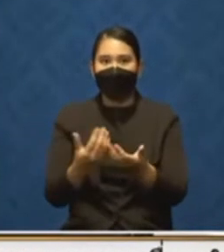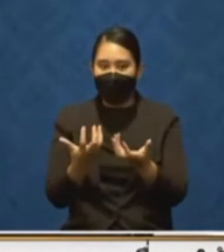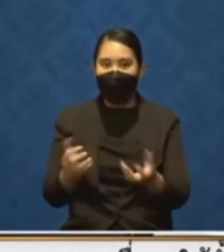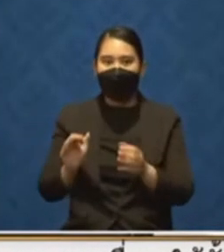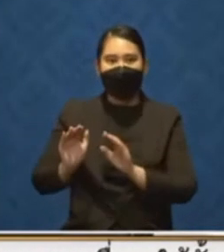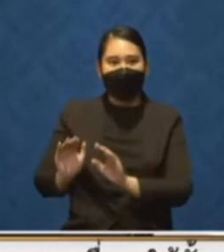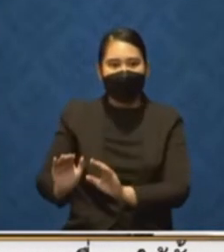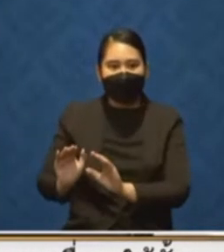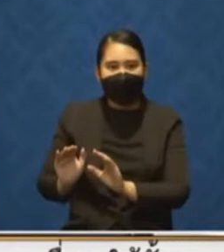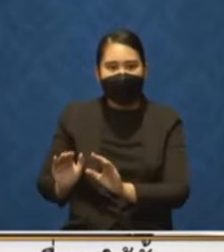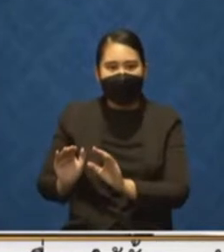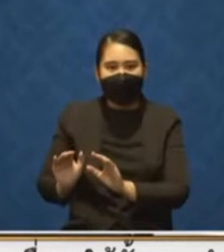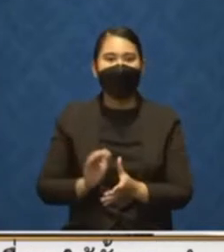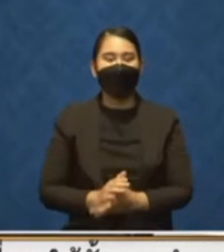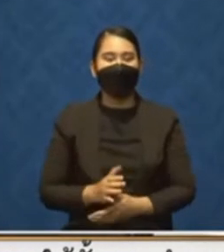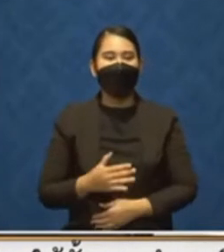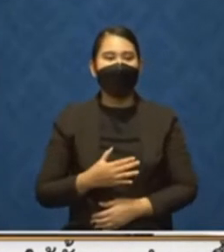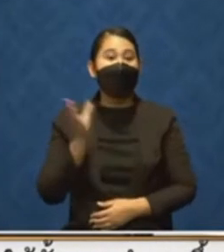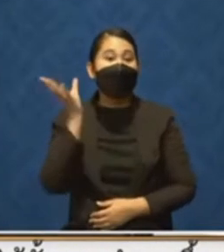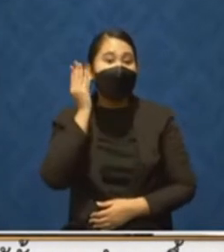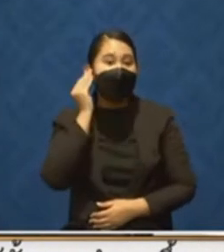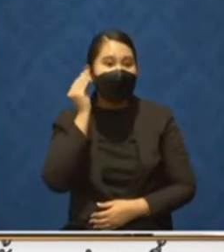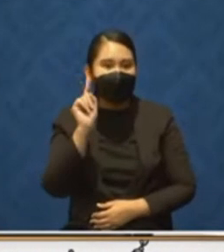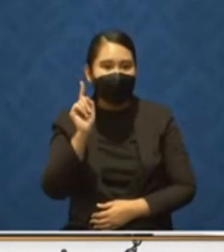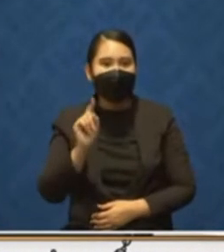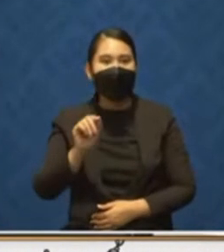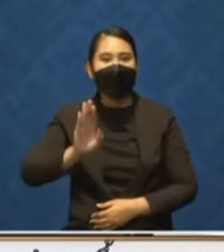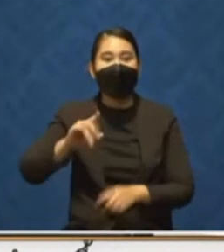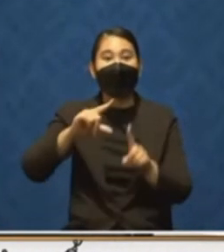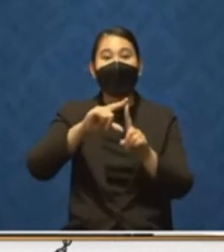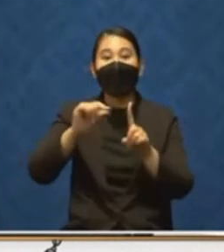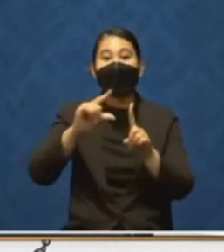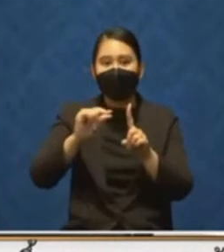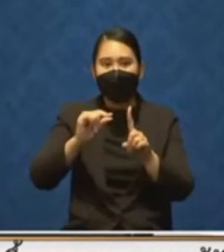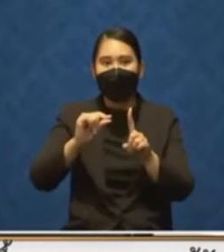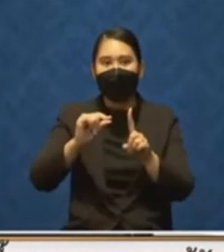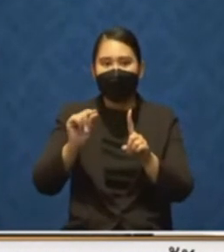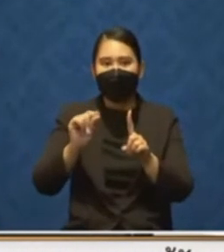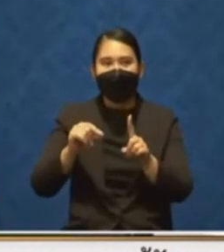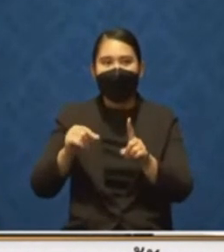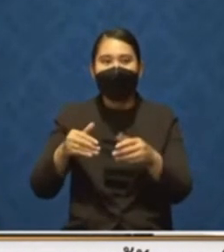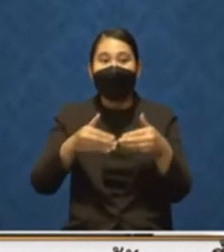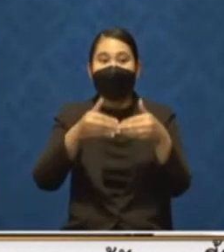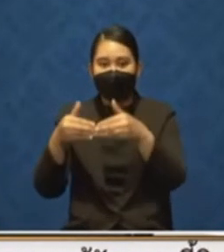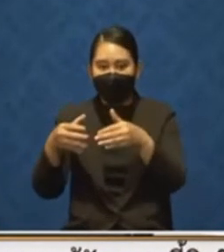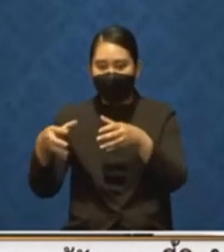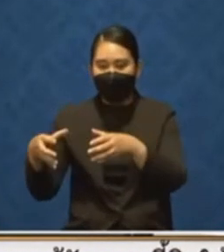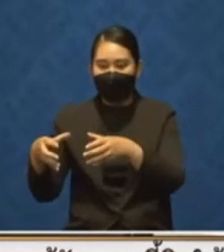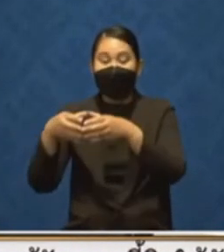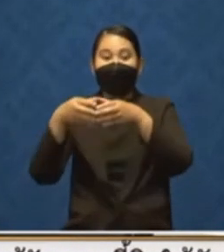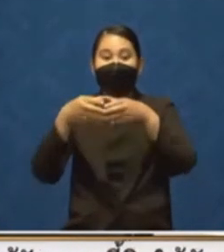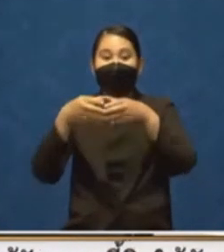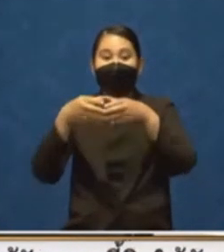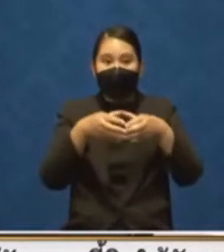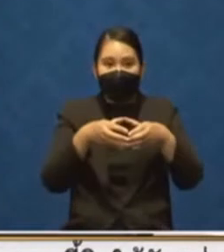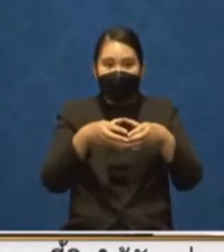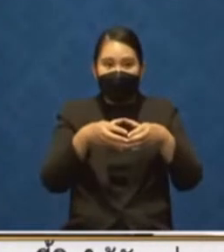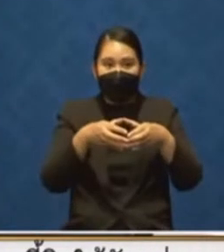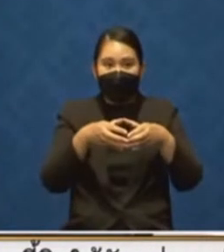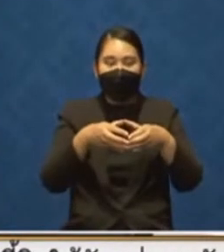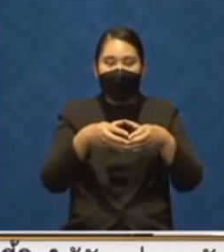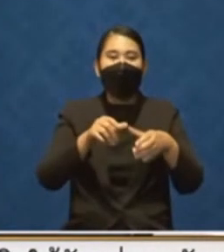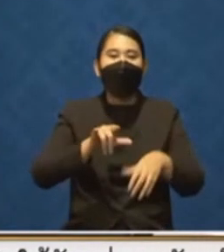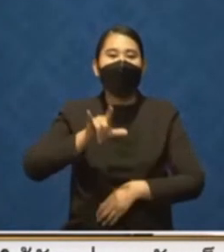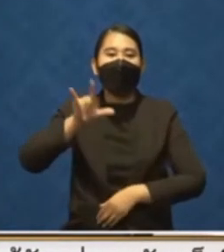ได้ข่าวมาบอกว่าบริษัททัวร์เข้าไปพรีเซนต์จะพาคณะกรรมการปลอมทุนพัฒนาทรัพยากรน้ำบาดาลนิวซีแลนด์